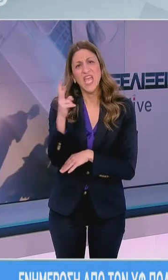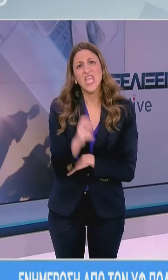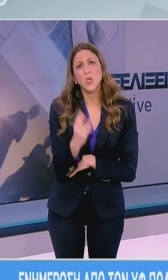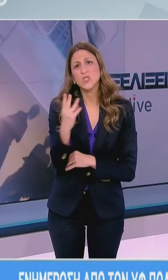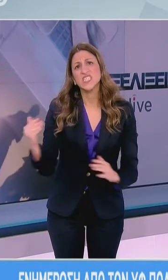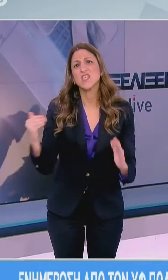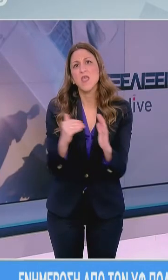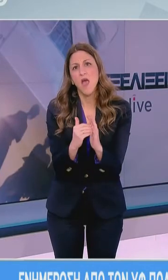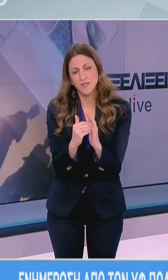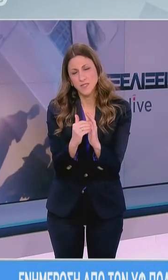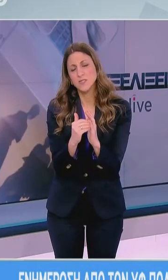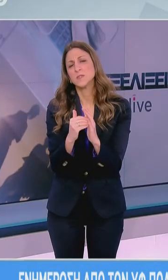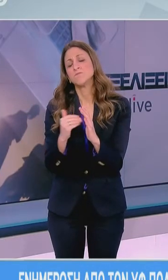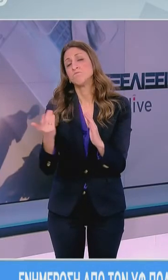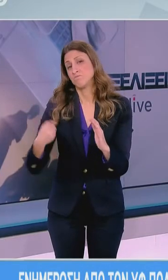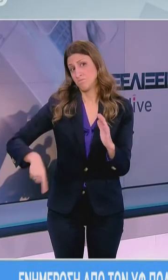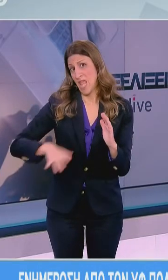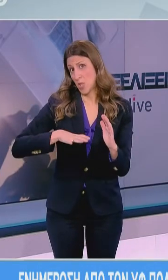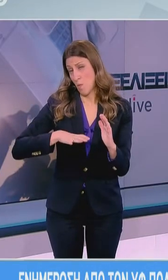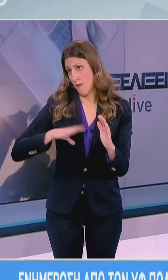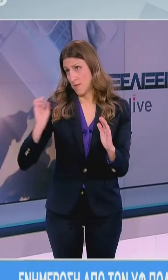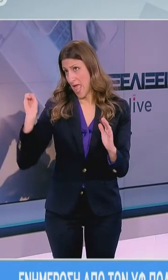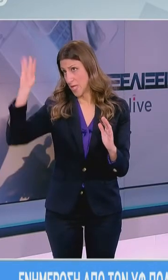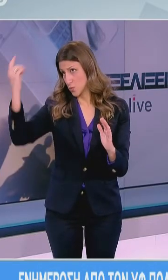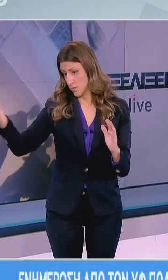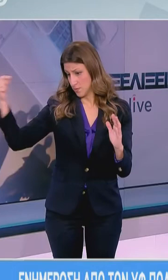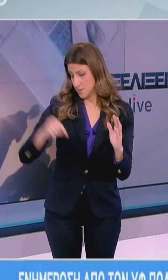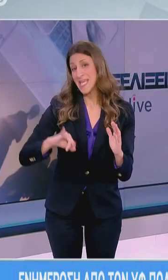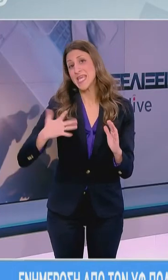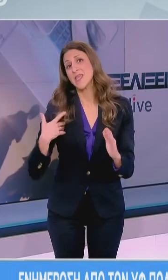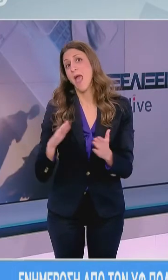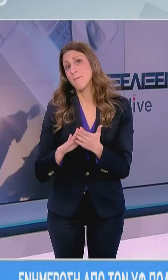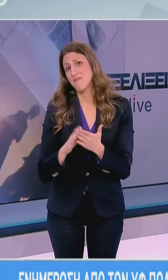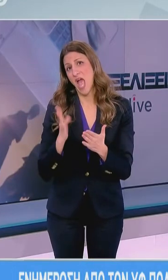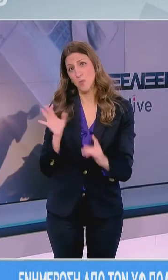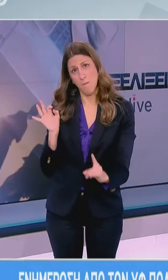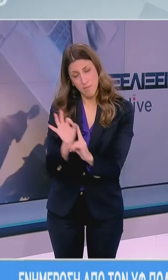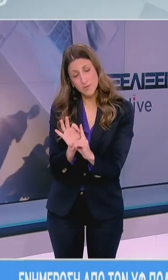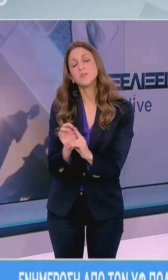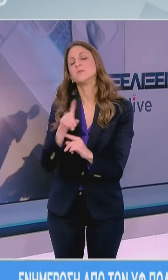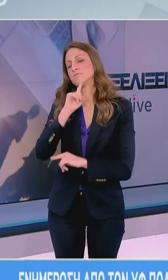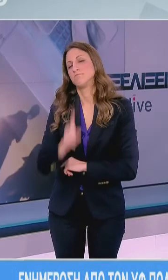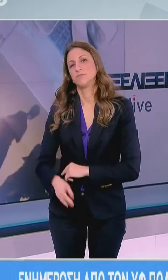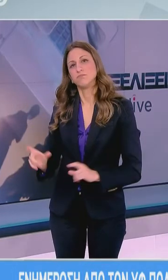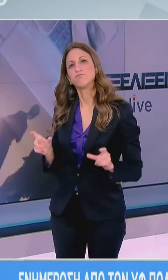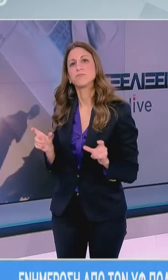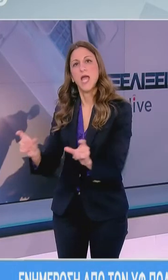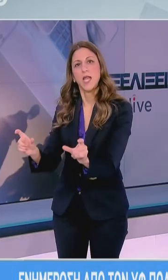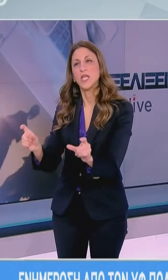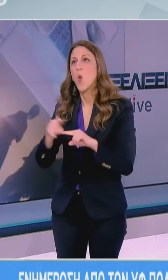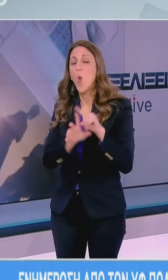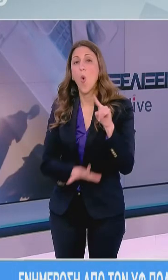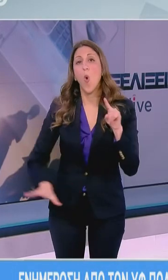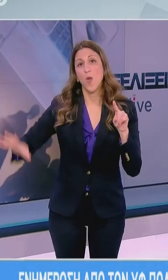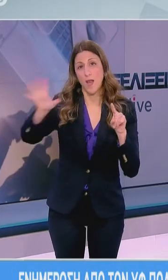23.356 πολίτες μας, οι οποίοι είτε έχουν περάσει τα σύνορα είτε αποτελούν στενές επαφές, έχουν τεθεί σε καραντίνα σε ολόκληρη την επικράτεια, οι